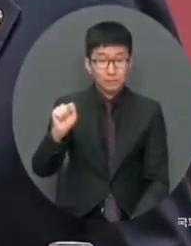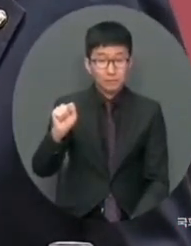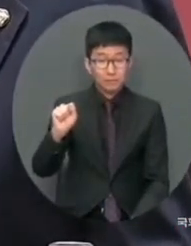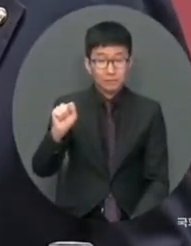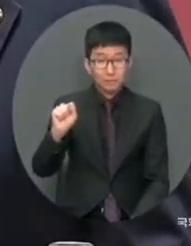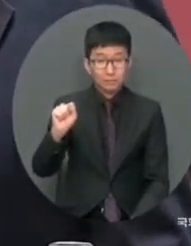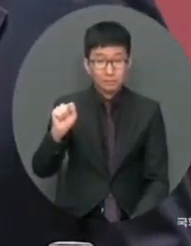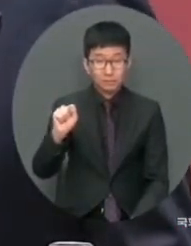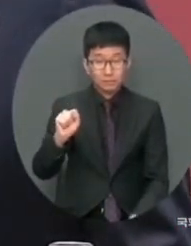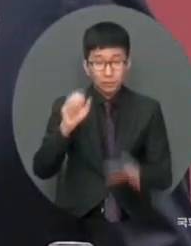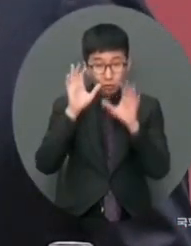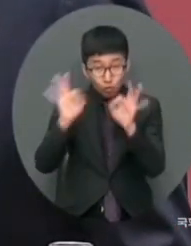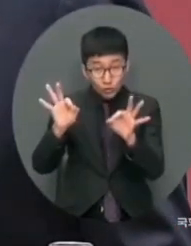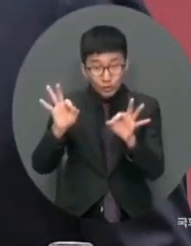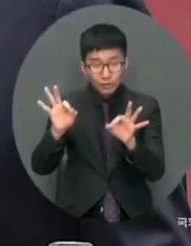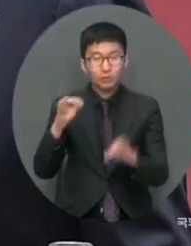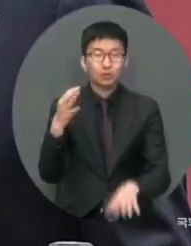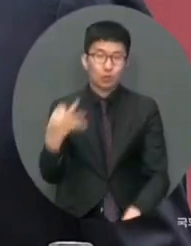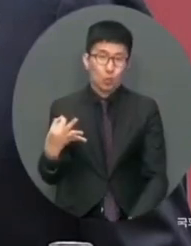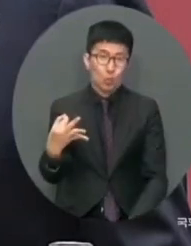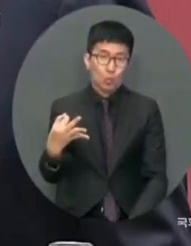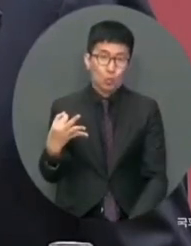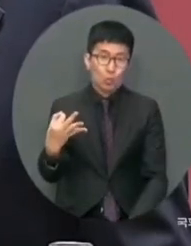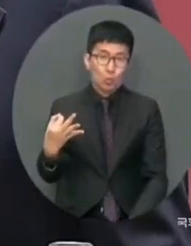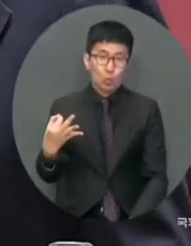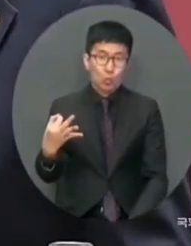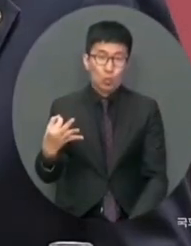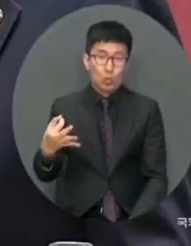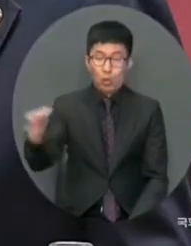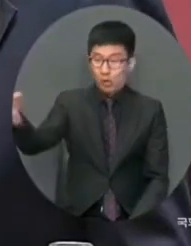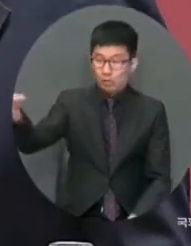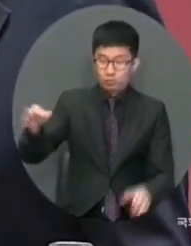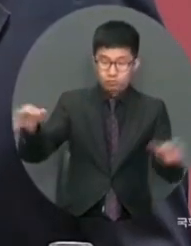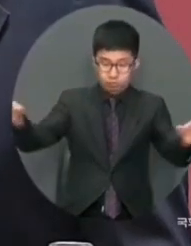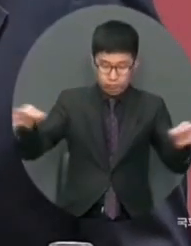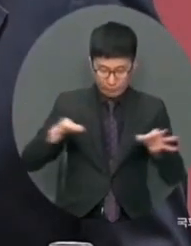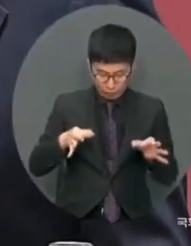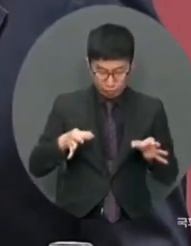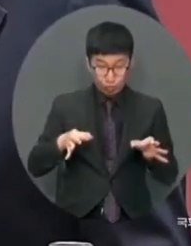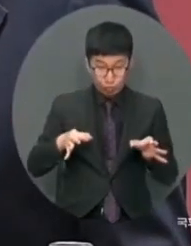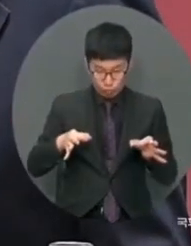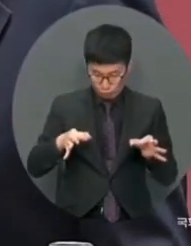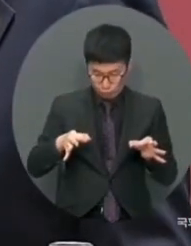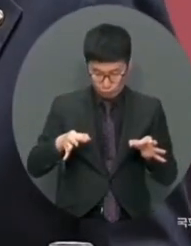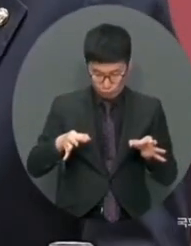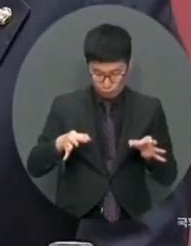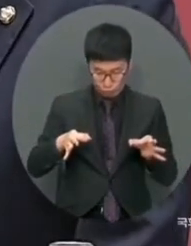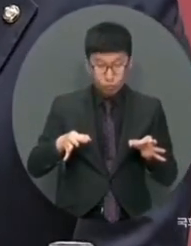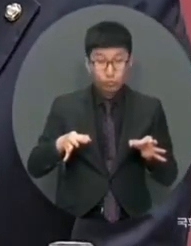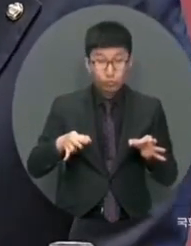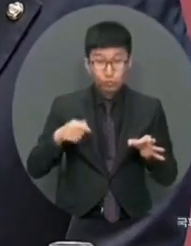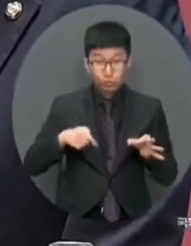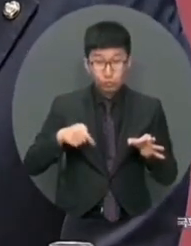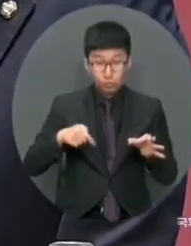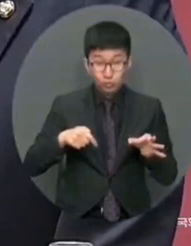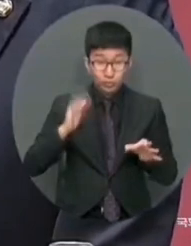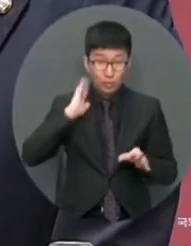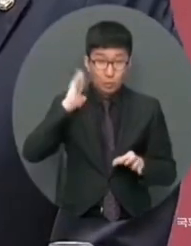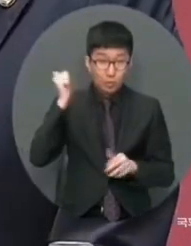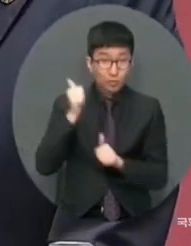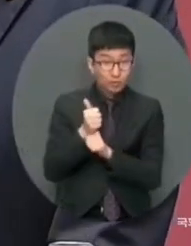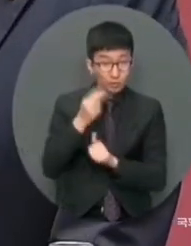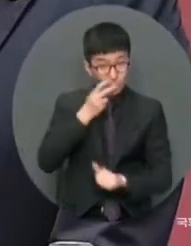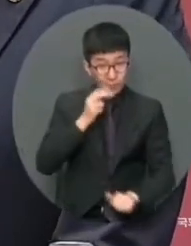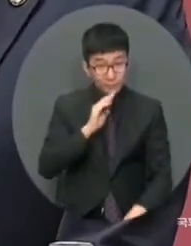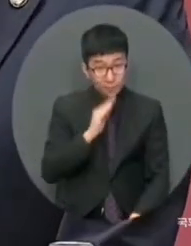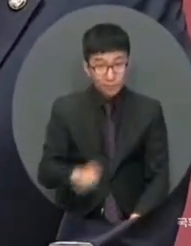분리징수 관련해서는 대통령실에서 조사한 자료를 근거로 해서 추진을 하시더라고요. 그건 괜찮습니까?